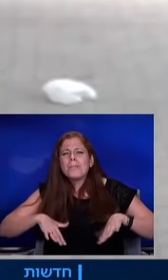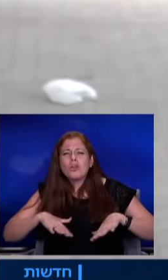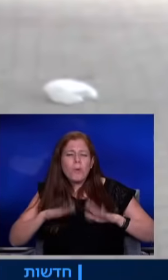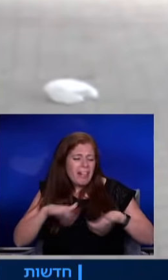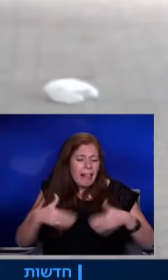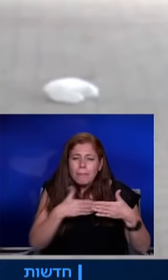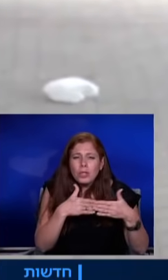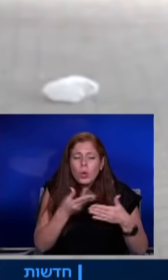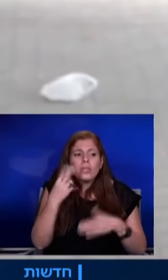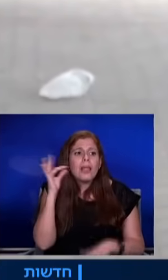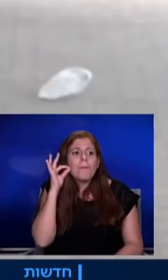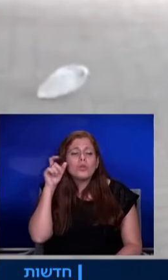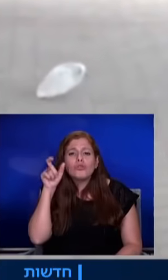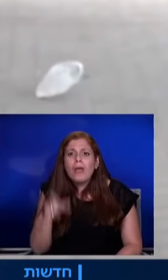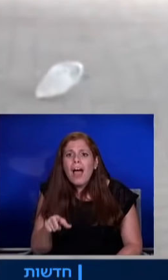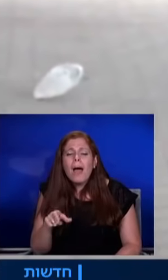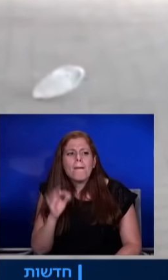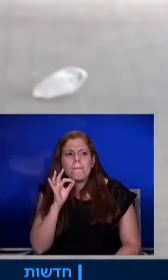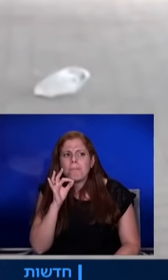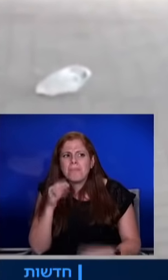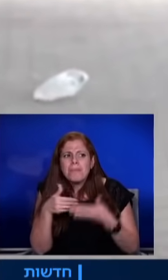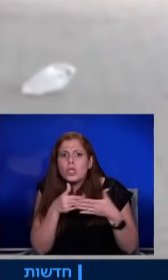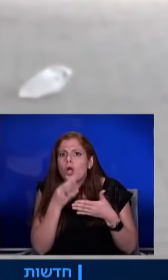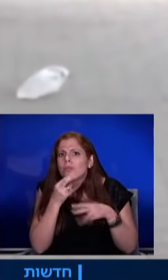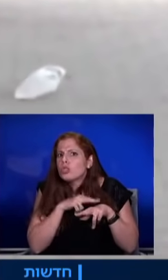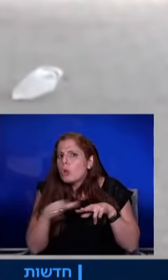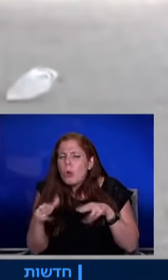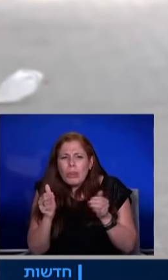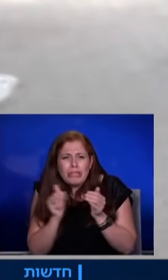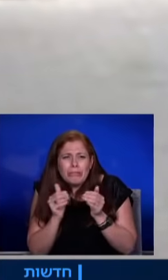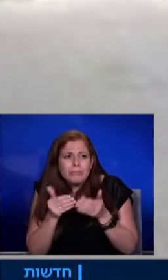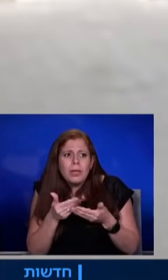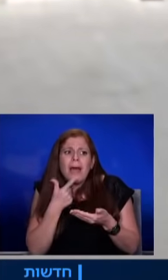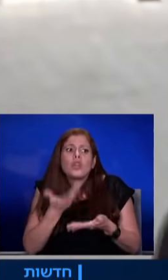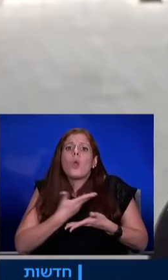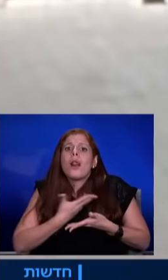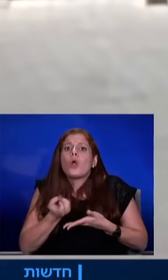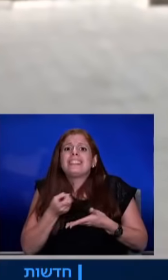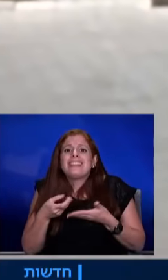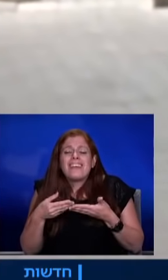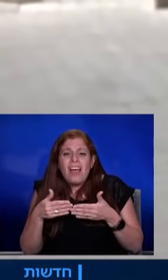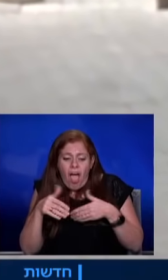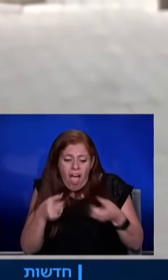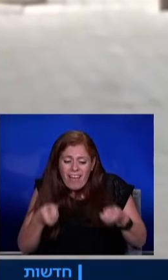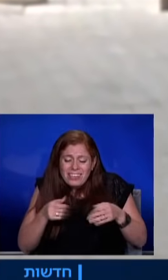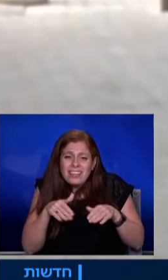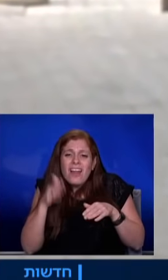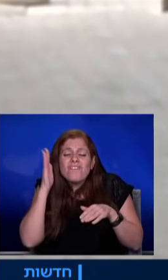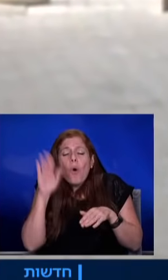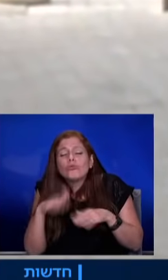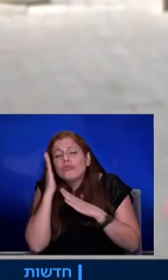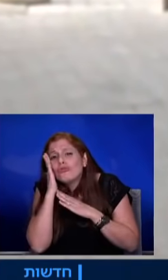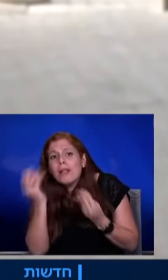תינוקות. הייתה פה אישה, תינוקת בת 3 חודשים, אמרה תנו לי להוציא הריסה, לפחות שתישן, בהריסה,